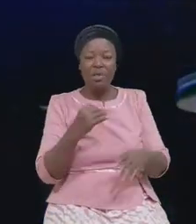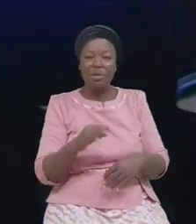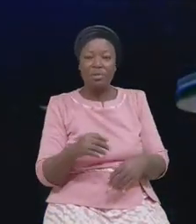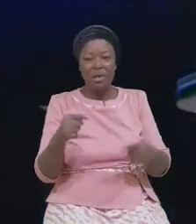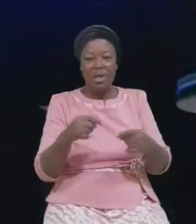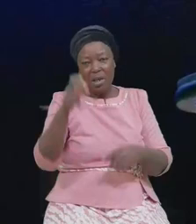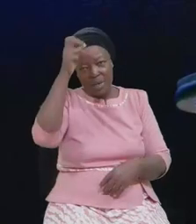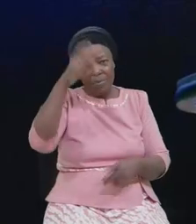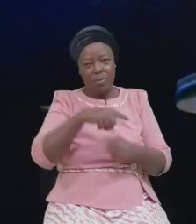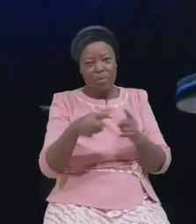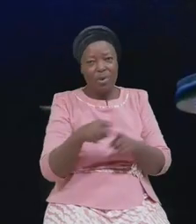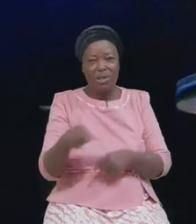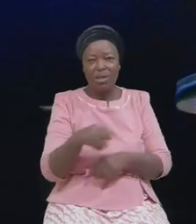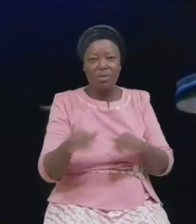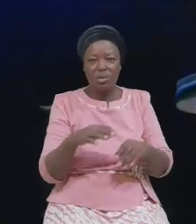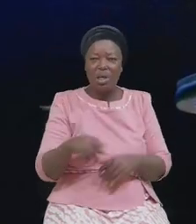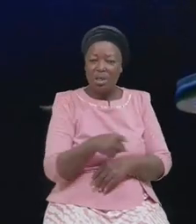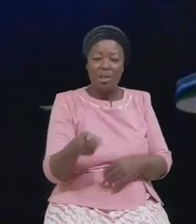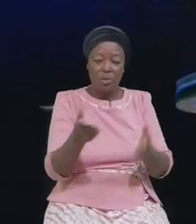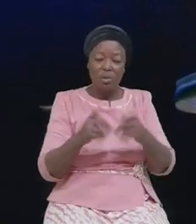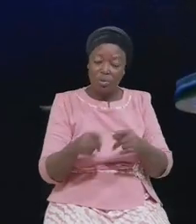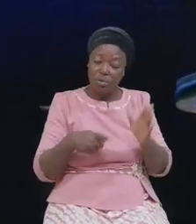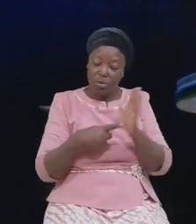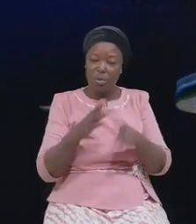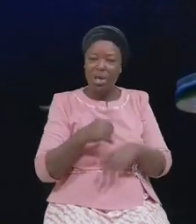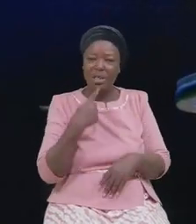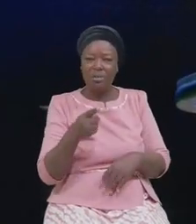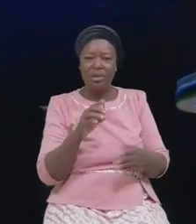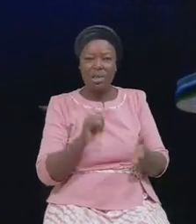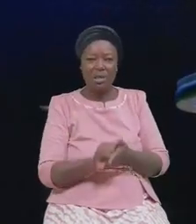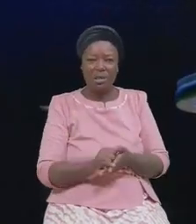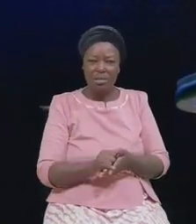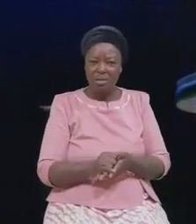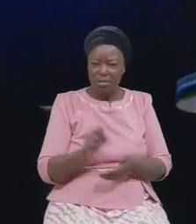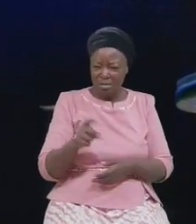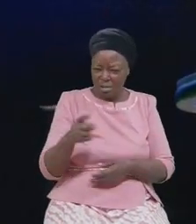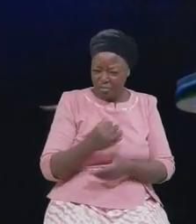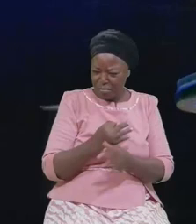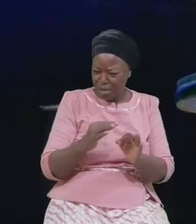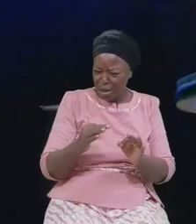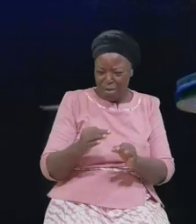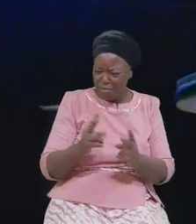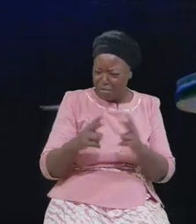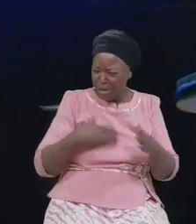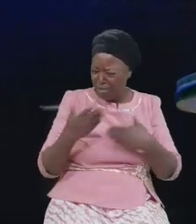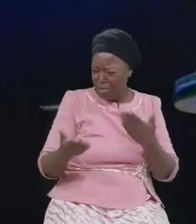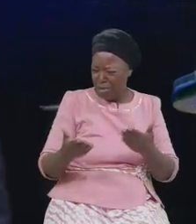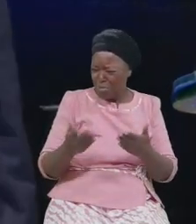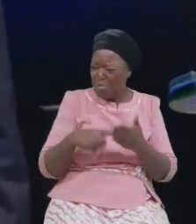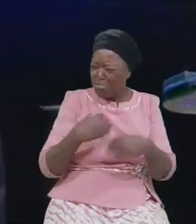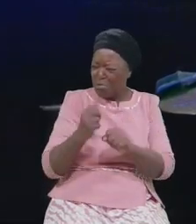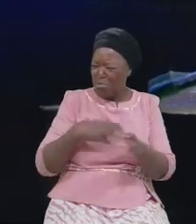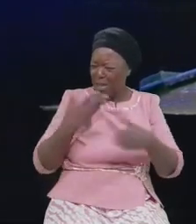démontrer et vous dire que vous êtes libre. Vous êtes trop content là. vous êtes trop joyeux. Ok, ce que je vais faire, c'est